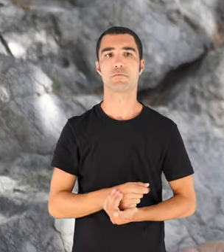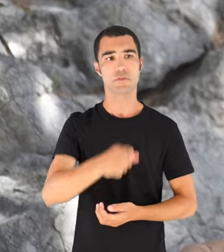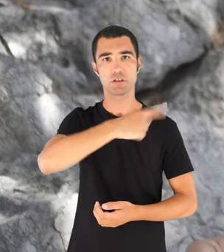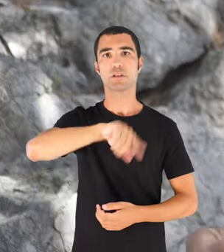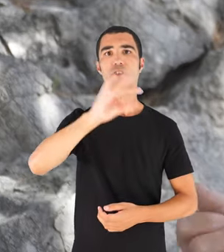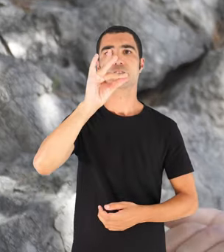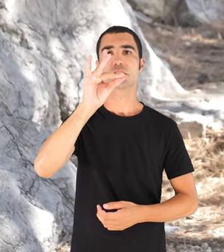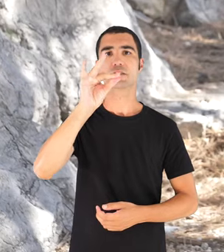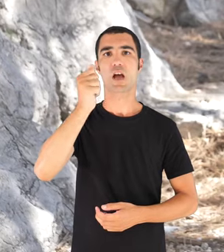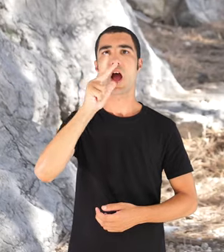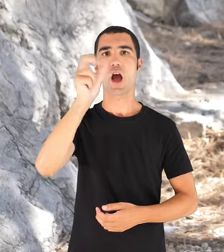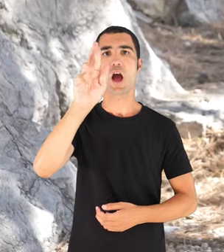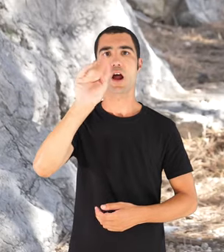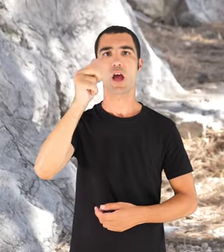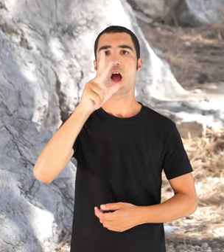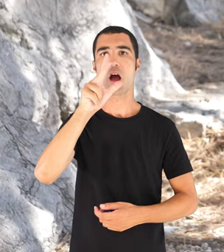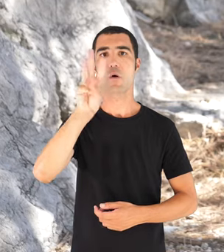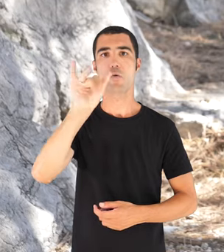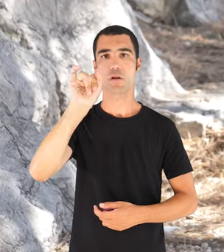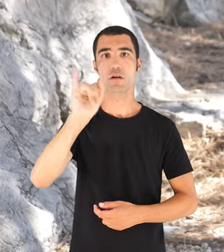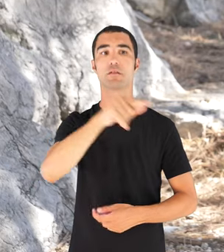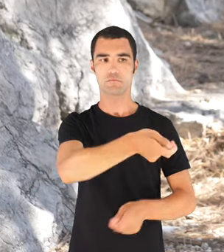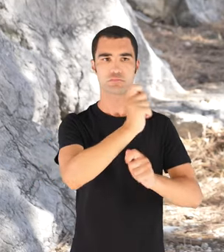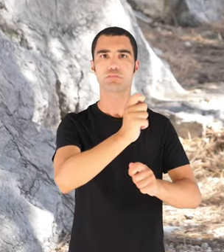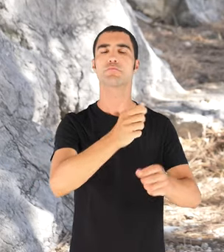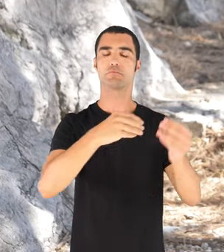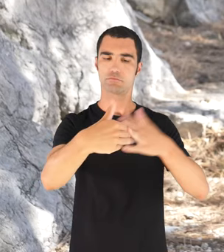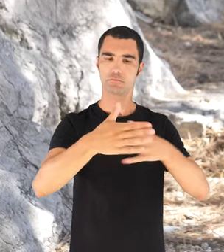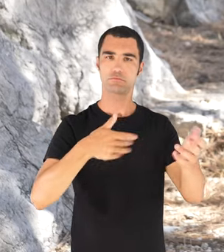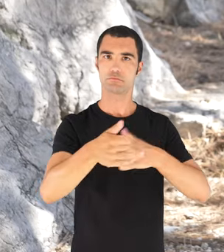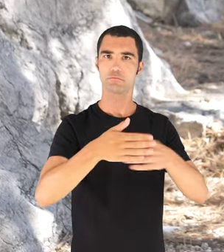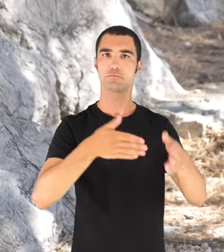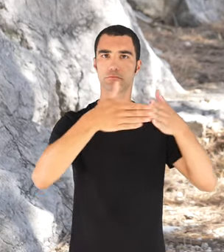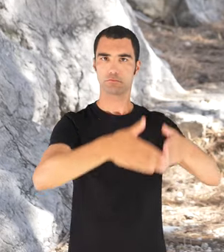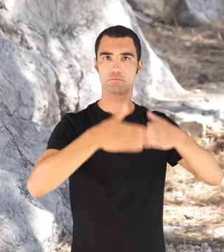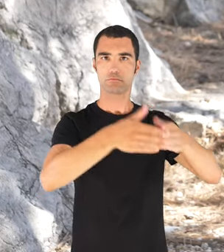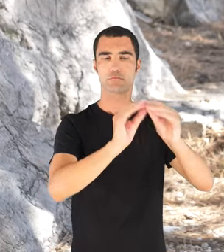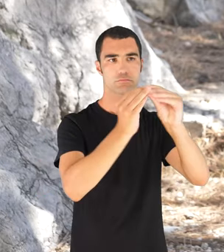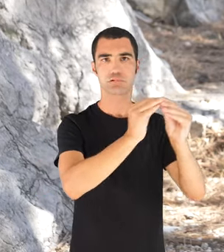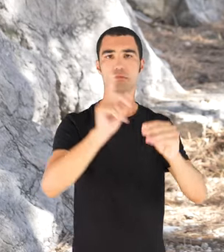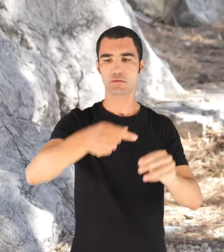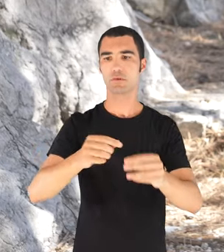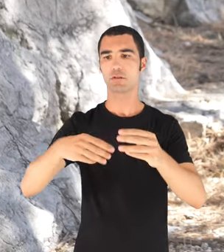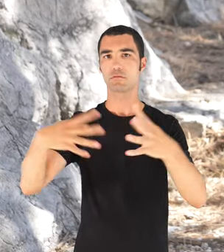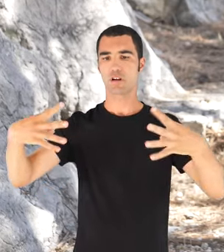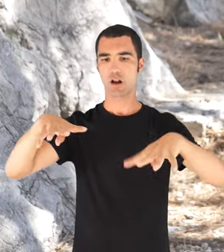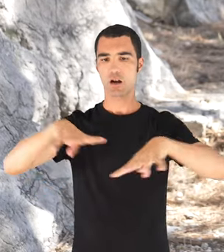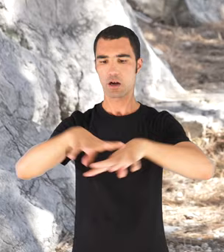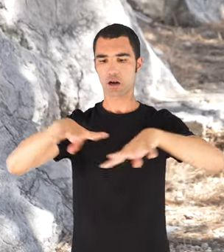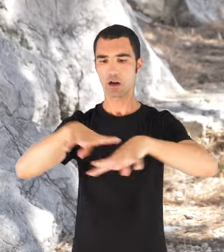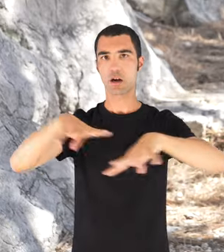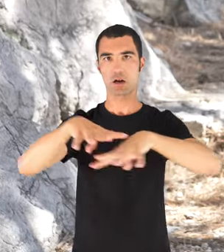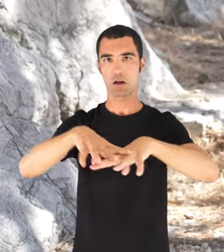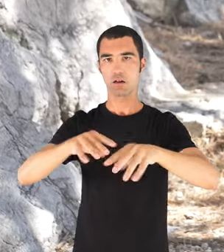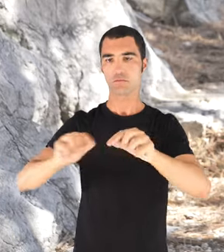a un jove que és saharaui, també. Que ell és armador, però. Ell toca la xarxa, diguem, ell no és de la